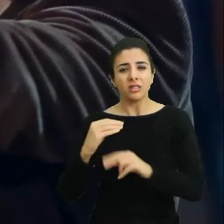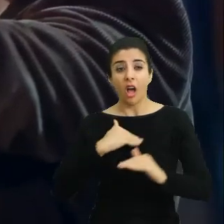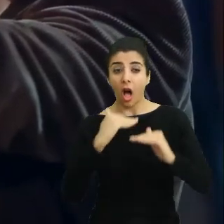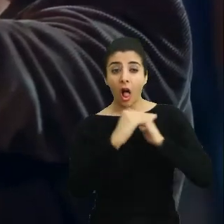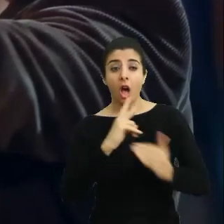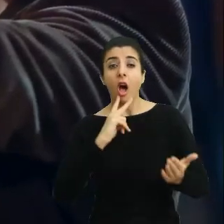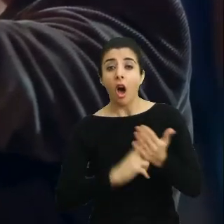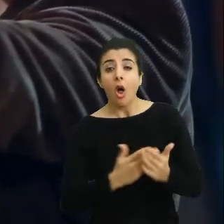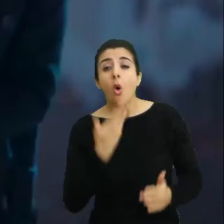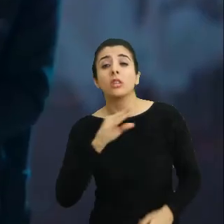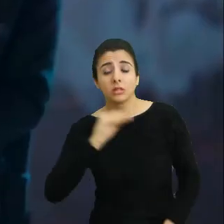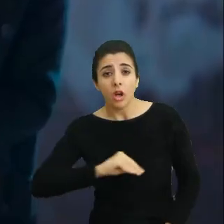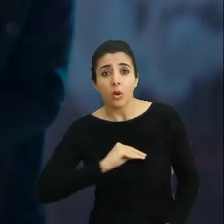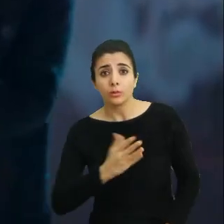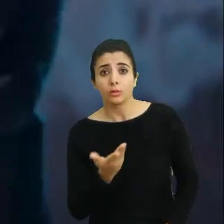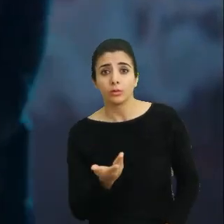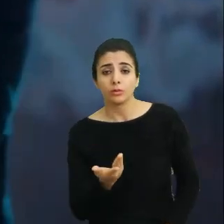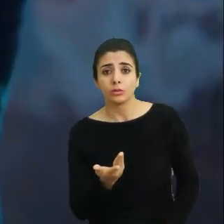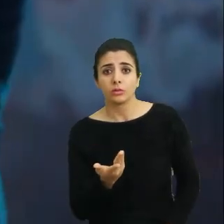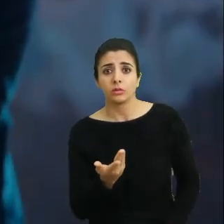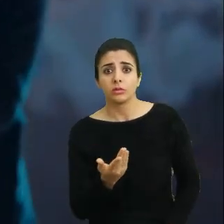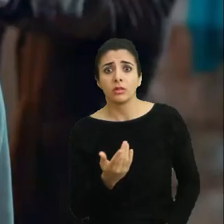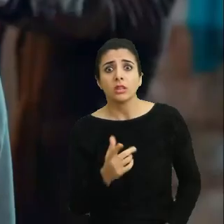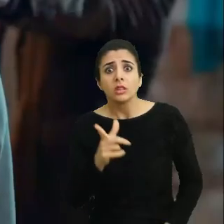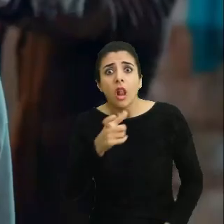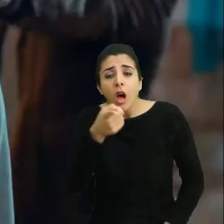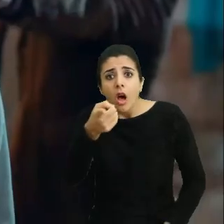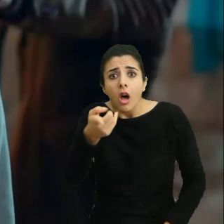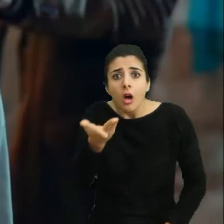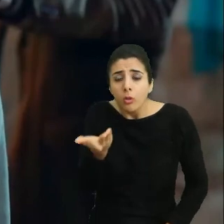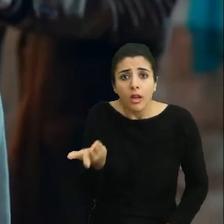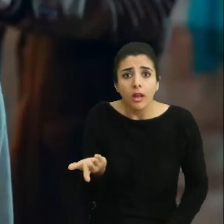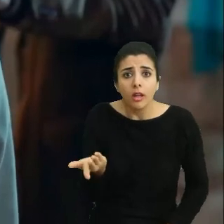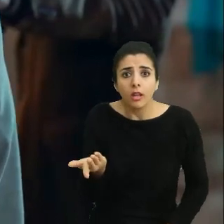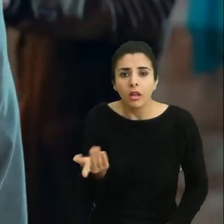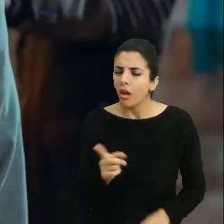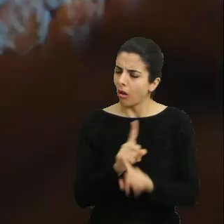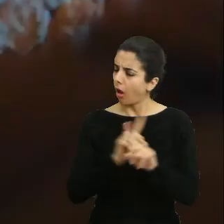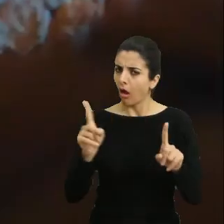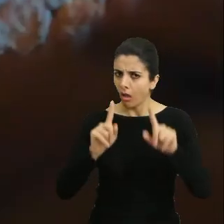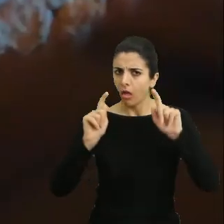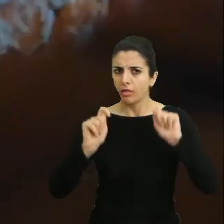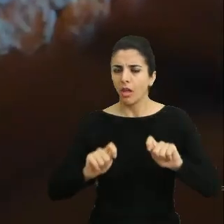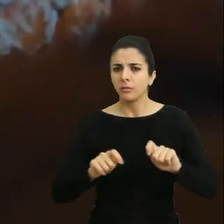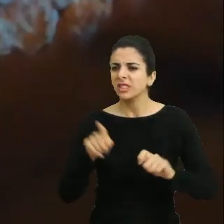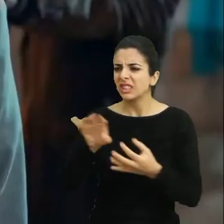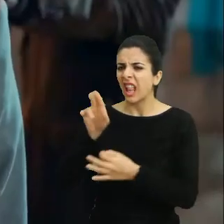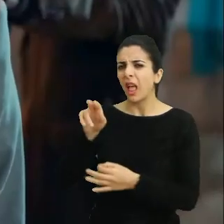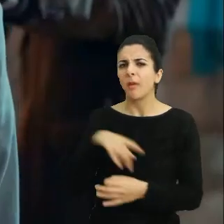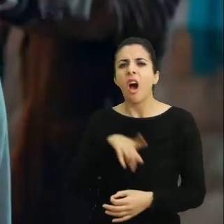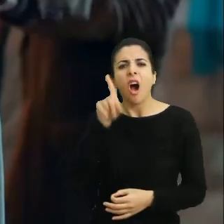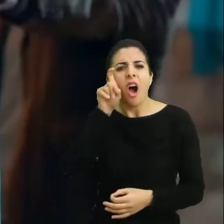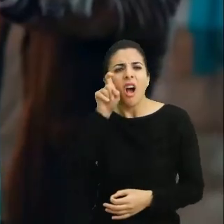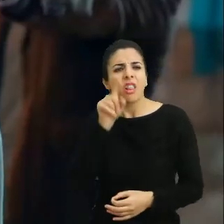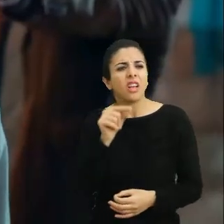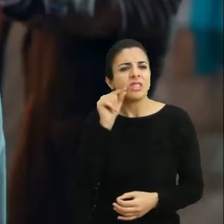kararını uygulamayacağım mı sandın hoca? Bir şey yapalım. Yok. Hayır. Senin gibi aklını